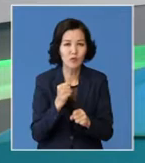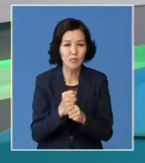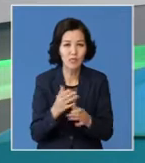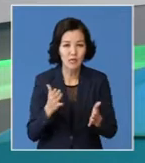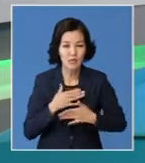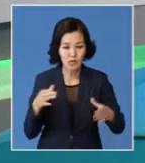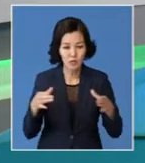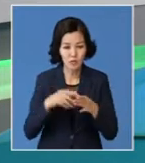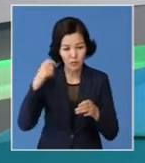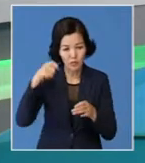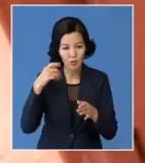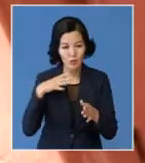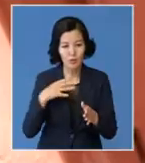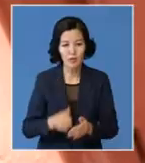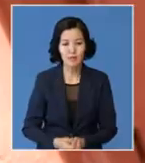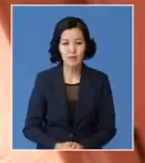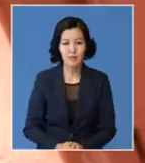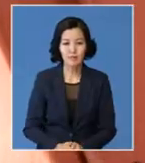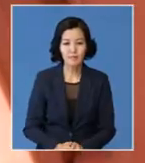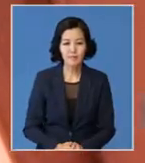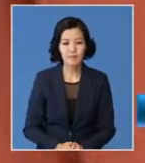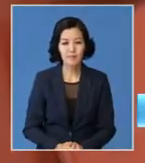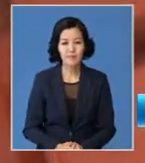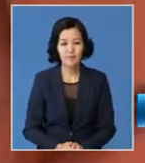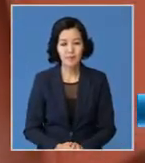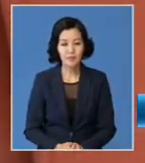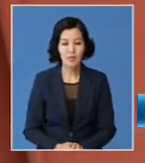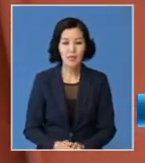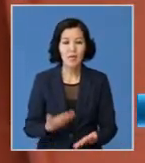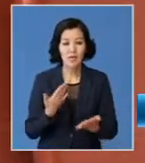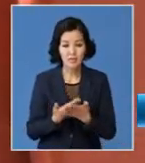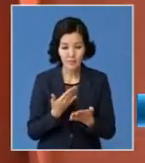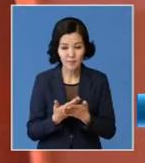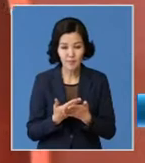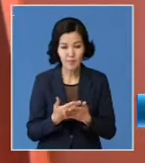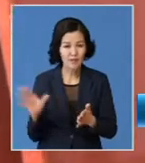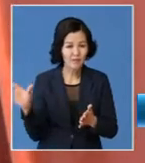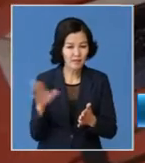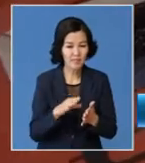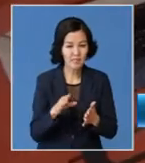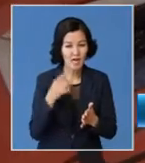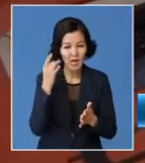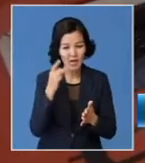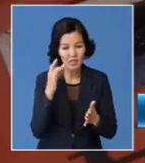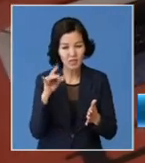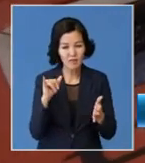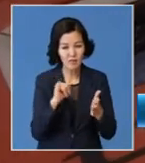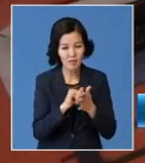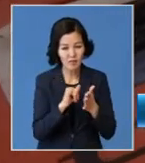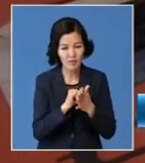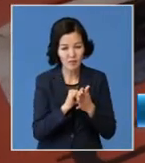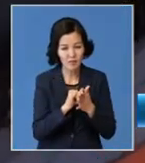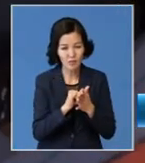пыталась выяснить наша съемочная группа. И такая печальная картина почти везде. Вперемешку с экономными лампами,